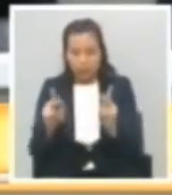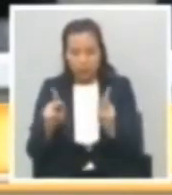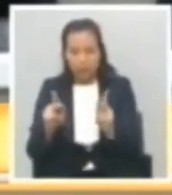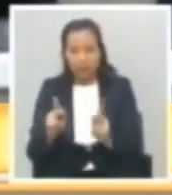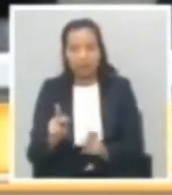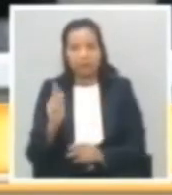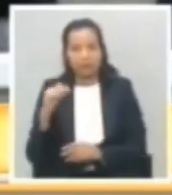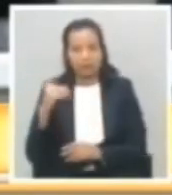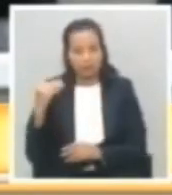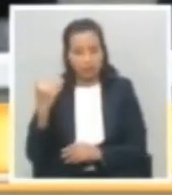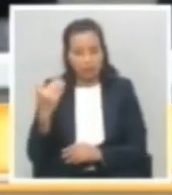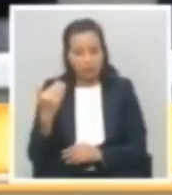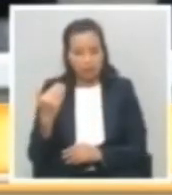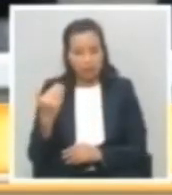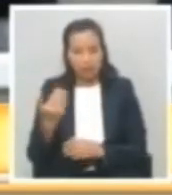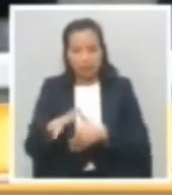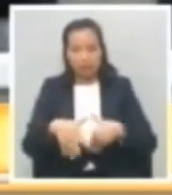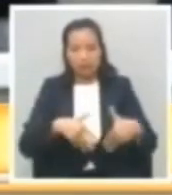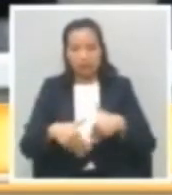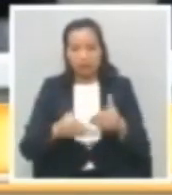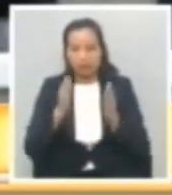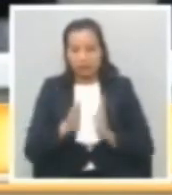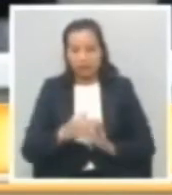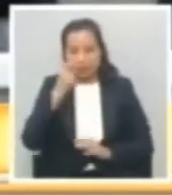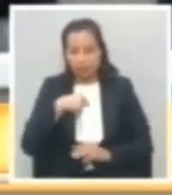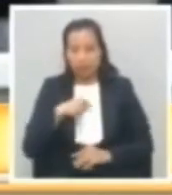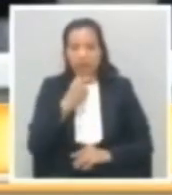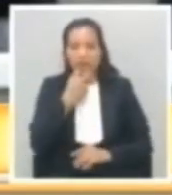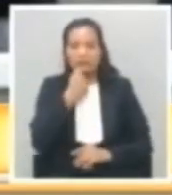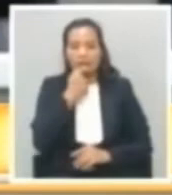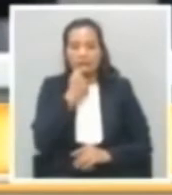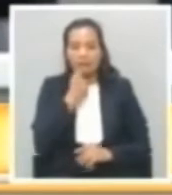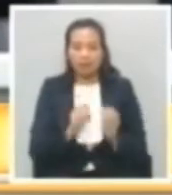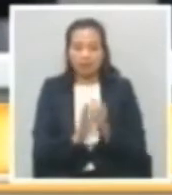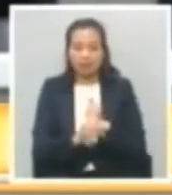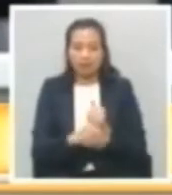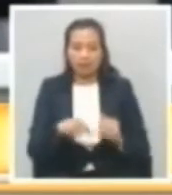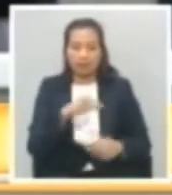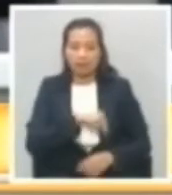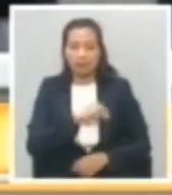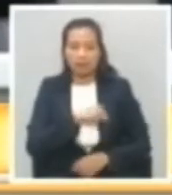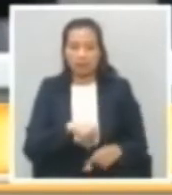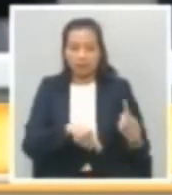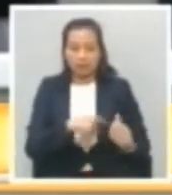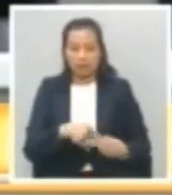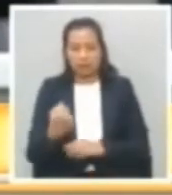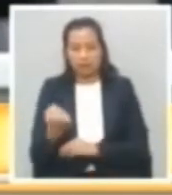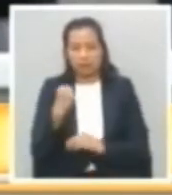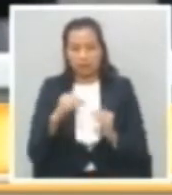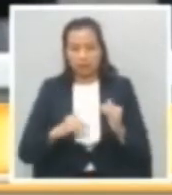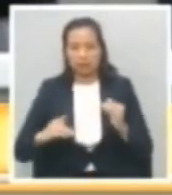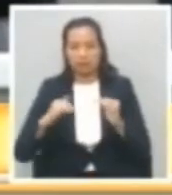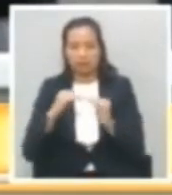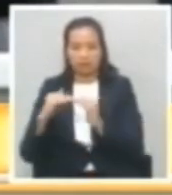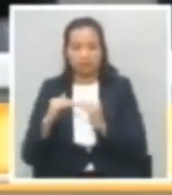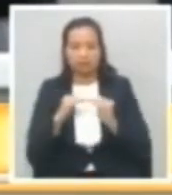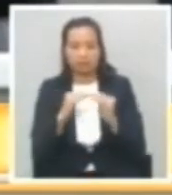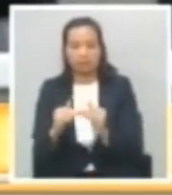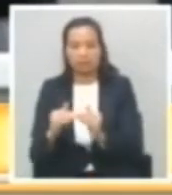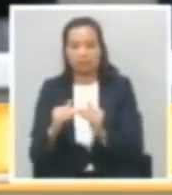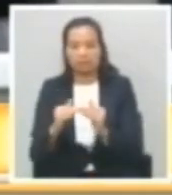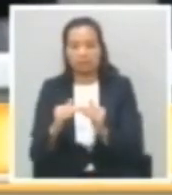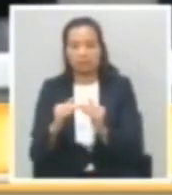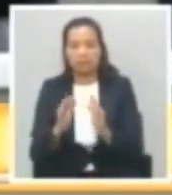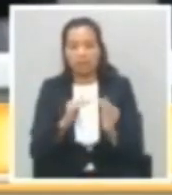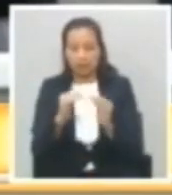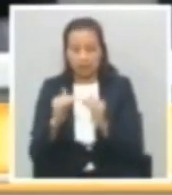นกระทั่งประชาชนคนไทยทุกเพศสภาพมีความมั่นใจใน สิทธิและความเสมอภาค